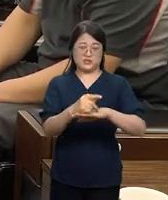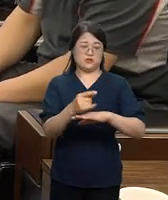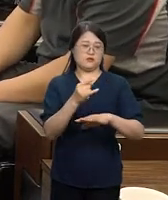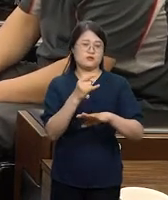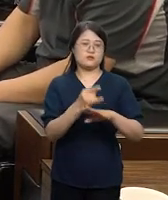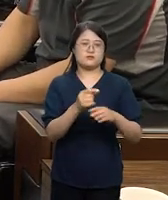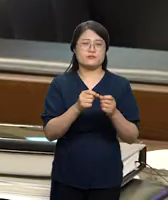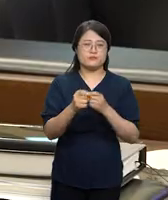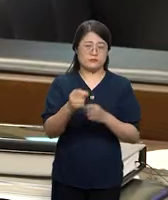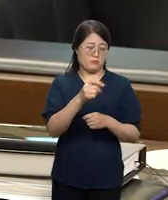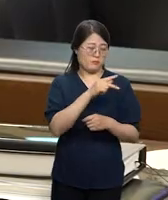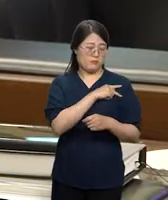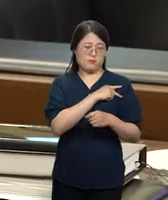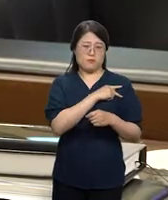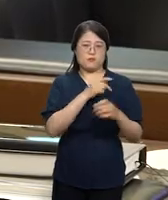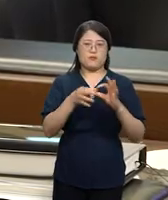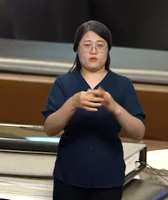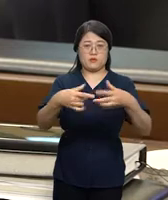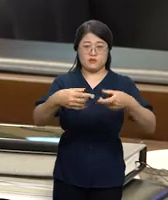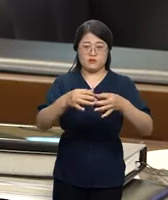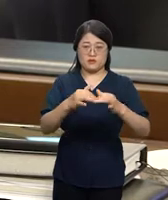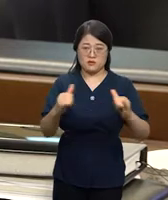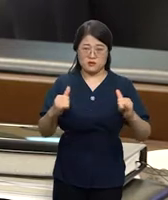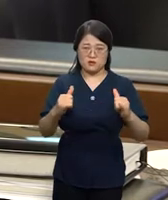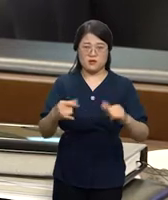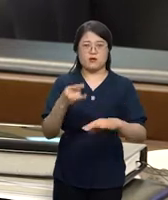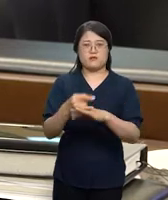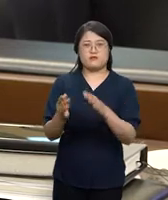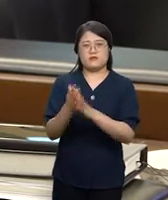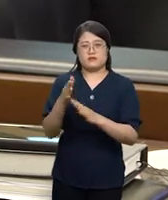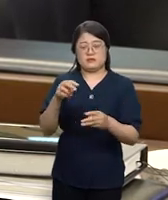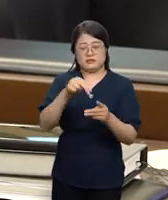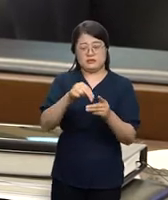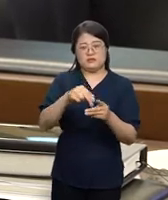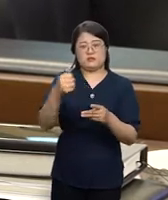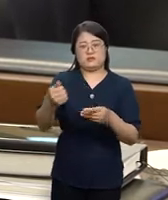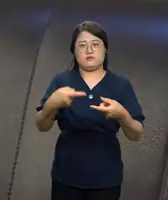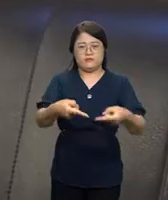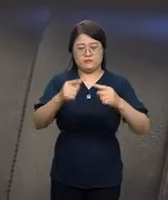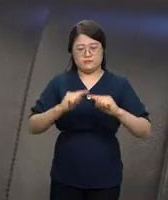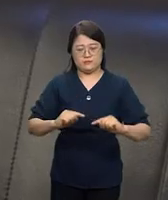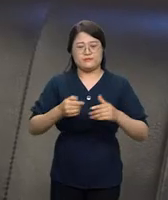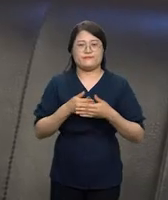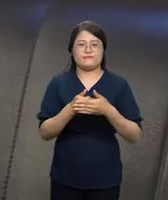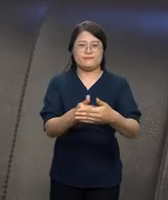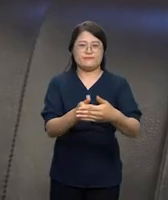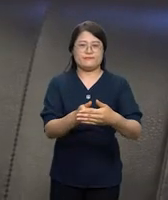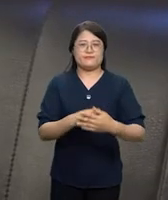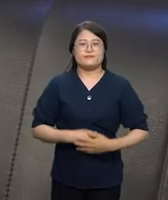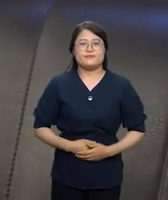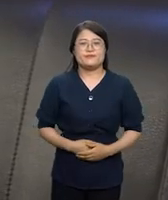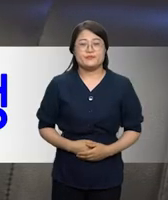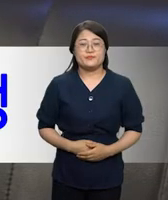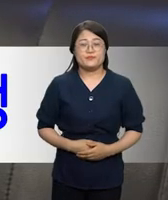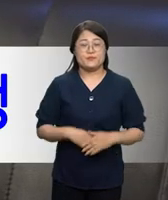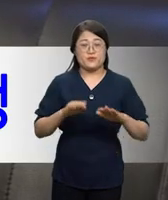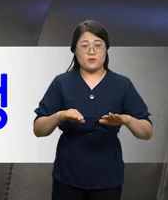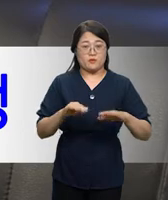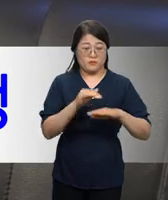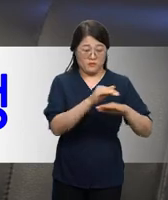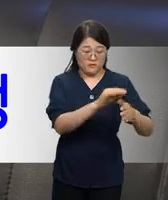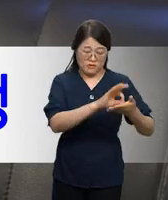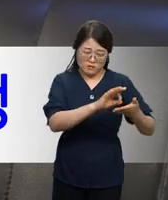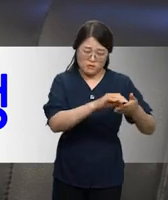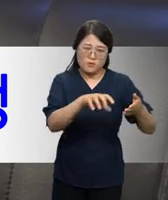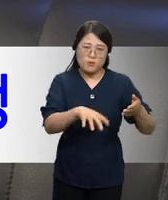의왕서비스센터 노사 임직원과 의왕시 장애아 재활치료교육센터장 등이 참석한 가운데 진행됐는데요. 이번에